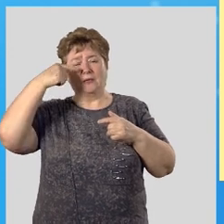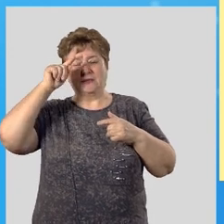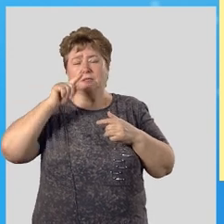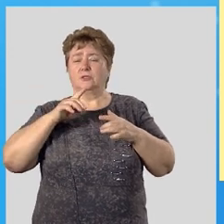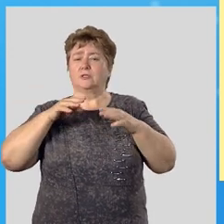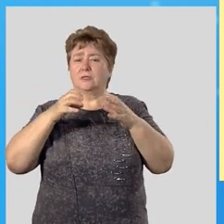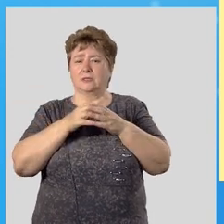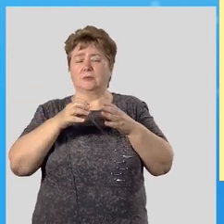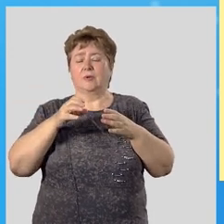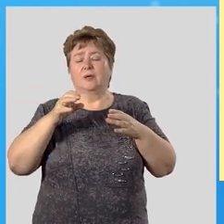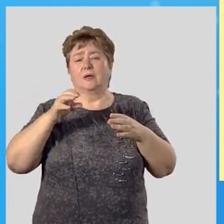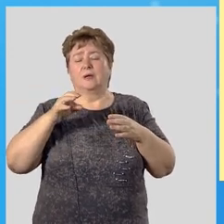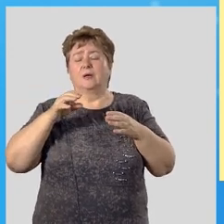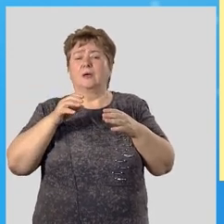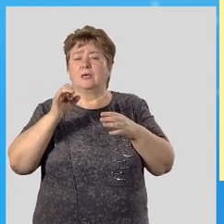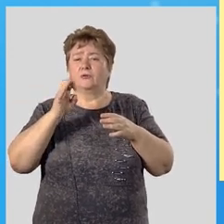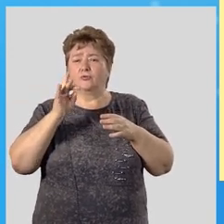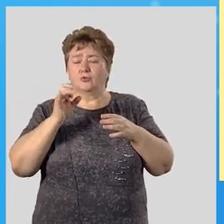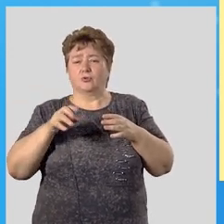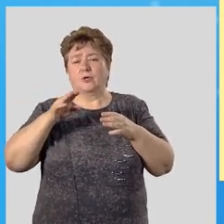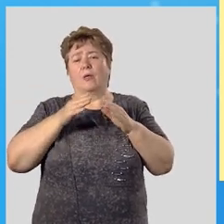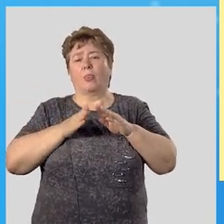ресничных инфузорию туфельку.